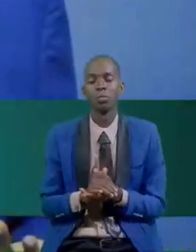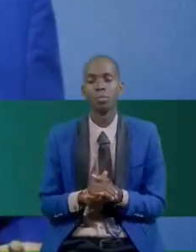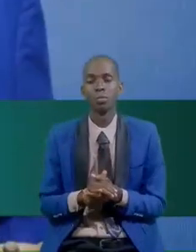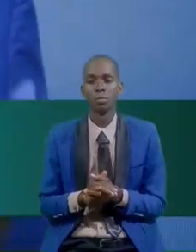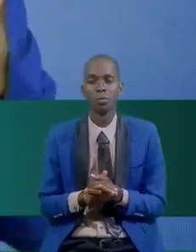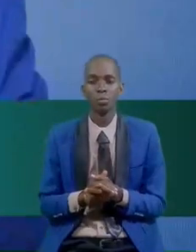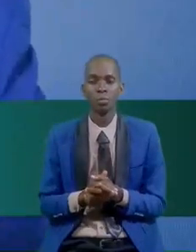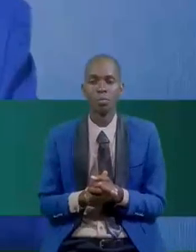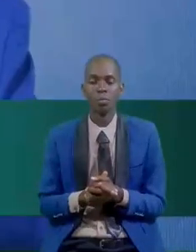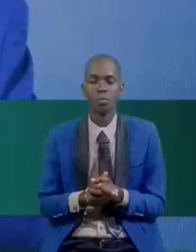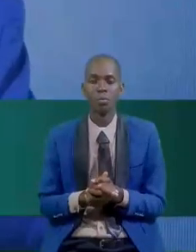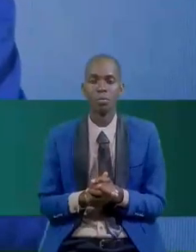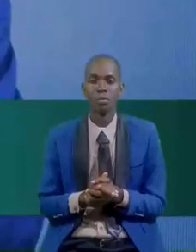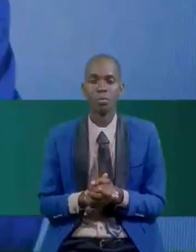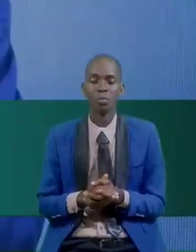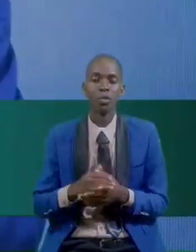Il s'est dit qu'il enverra Élie